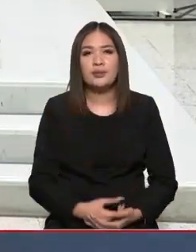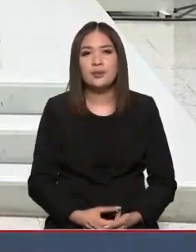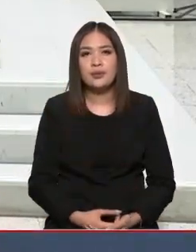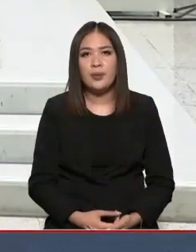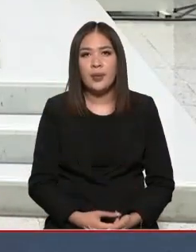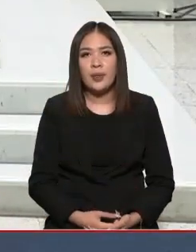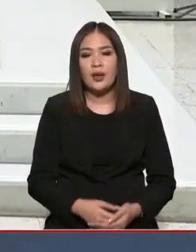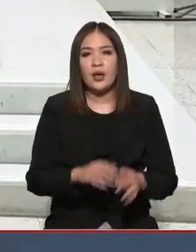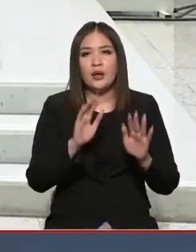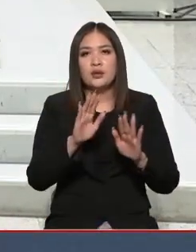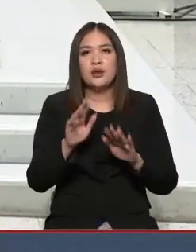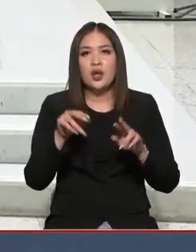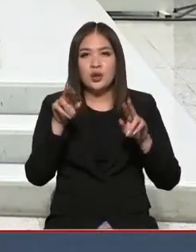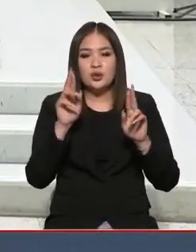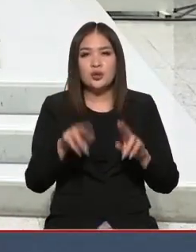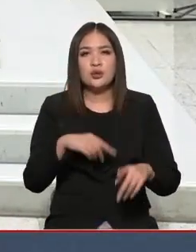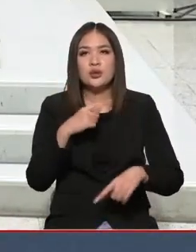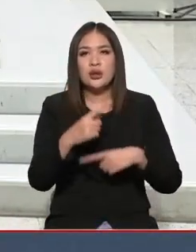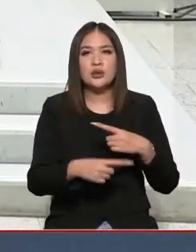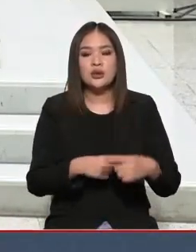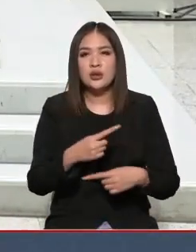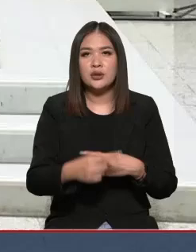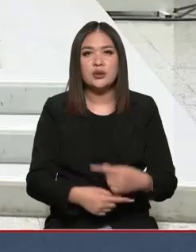нас историко-культурное наследие